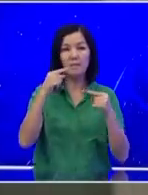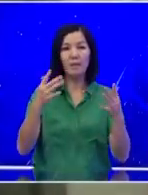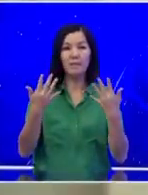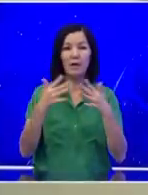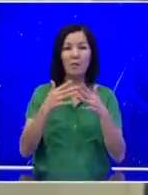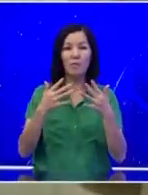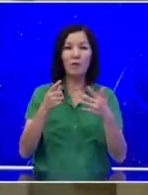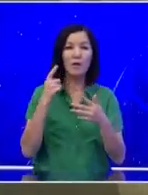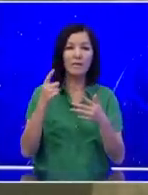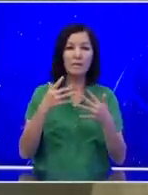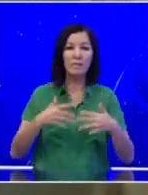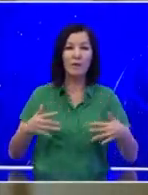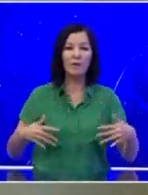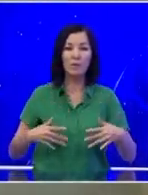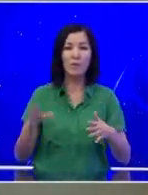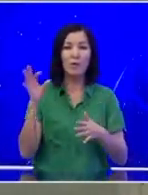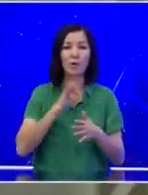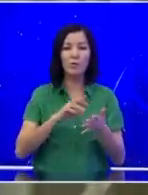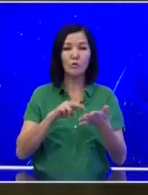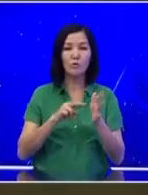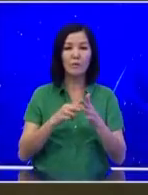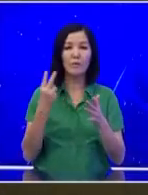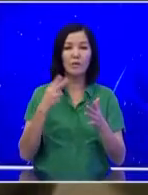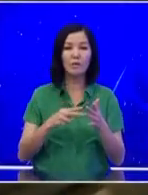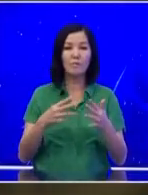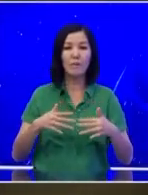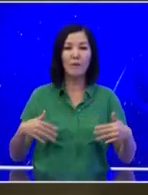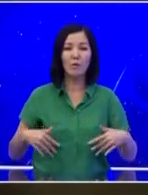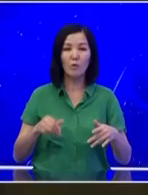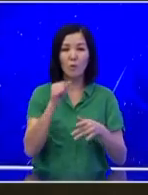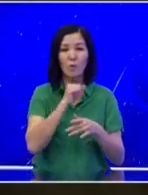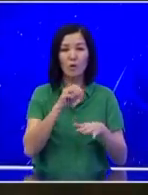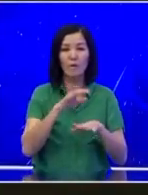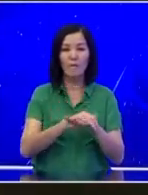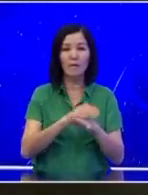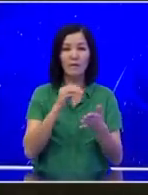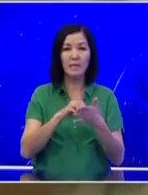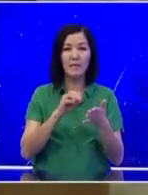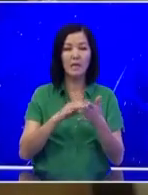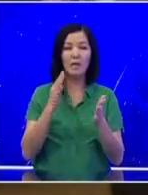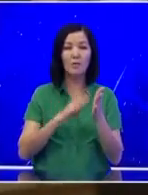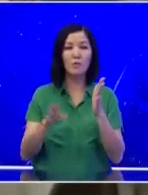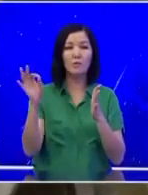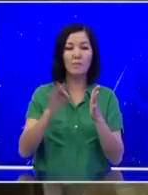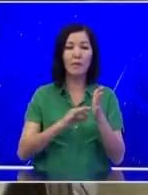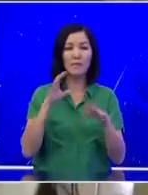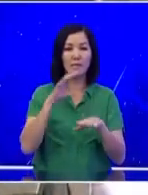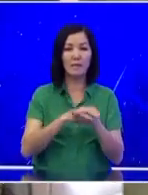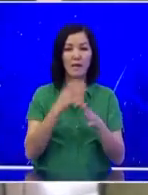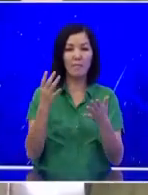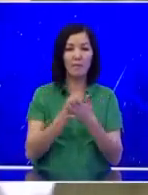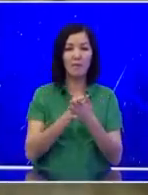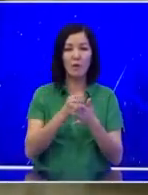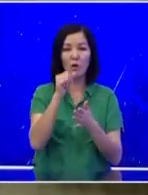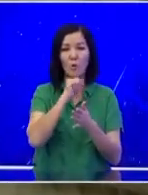енгізу жоспарлануда. Жалпы биыл ауданда 20-ға жуық мал ұрлығы дерегі тіркелген. Бүгінде оның 90% ашылған. Барынташылар